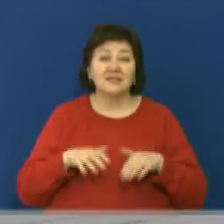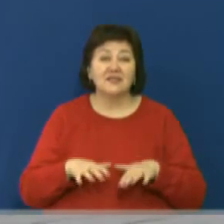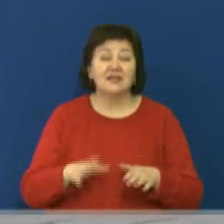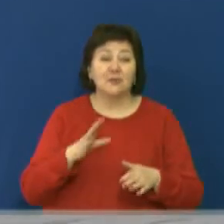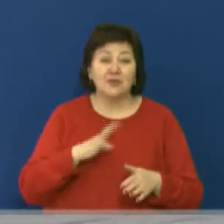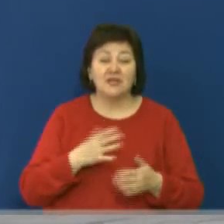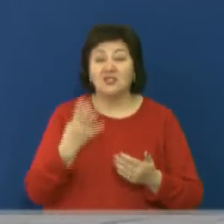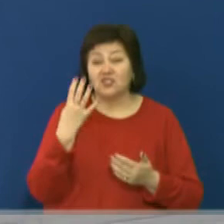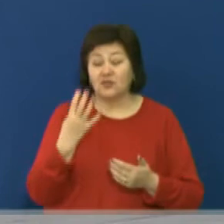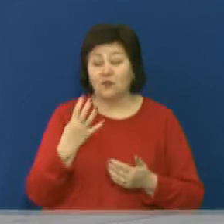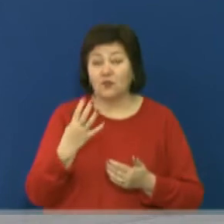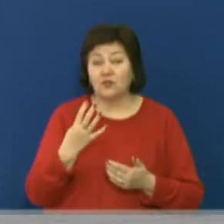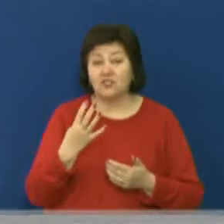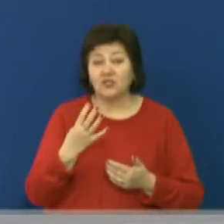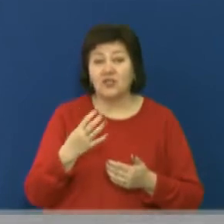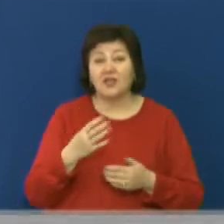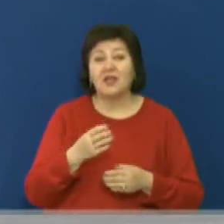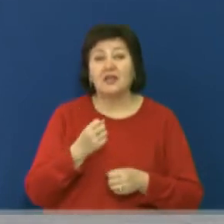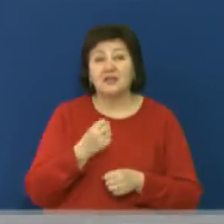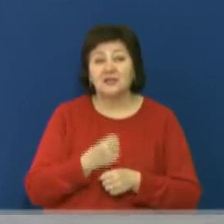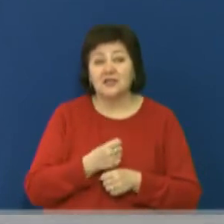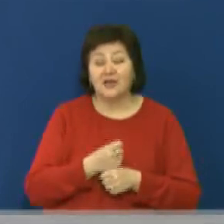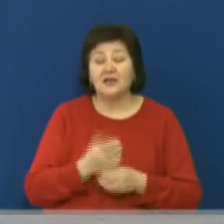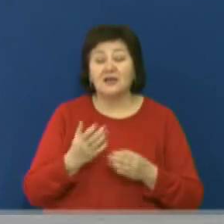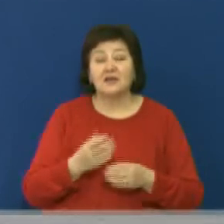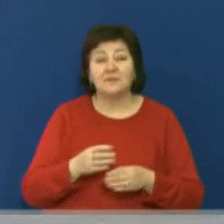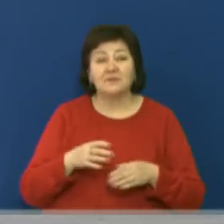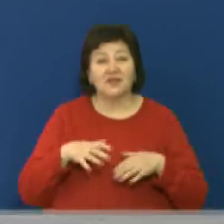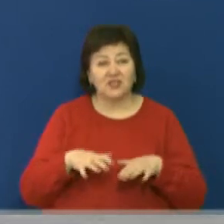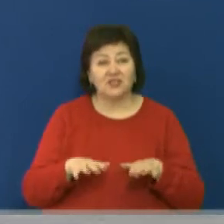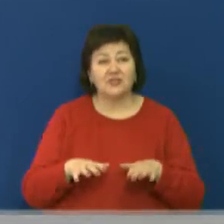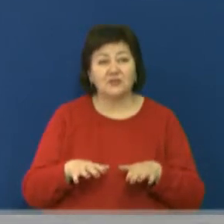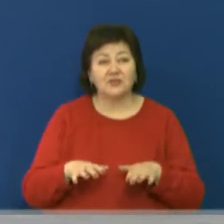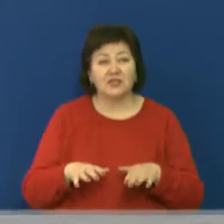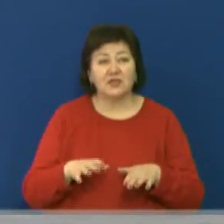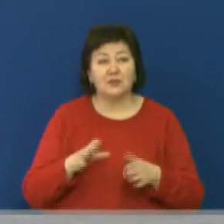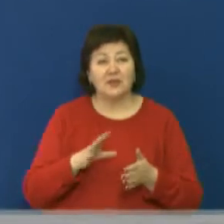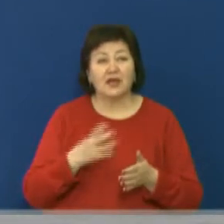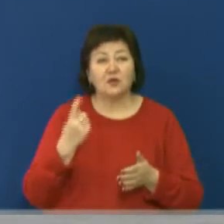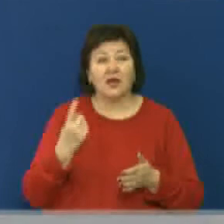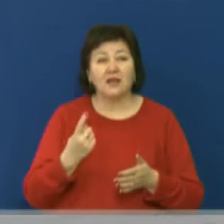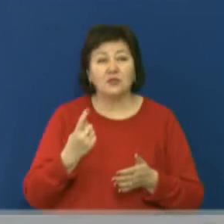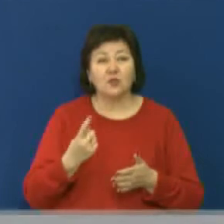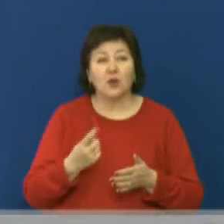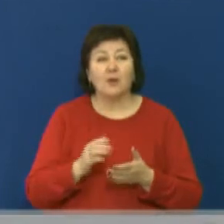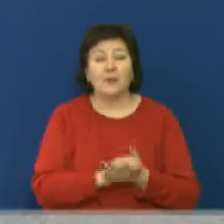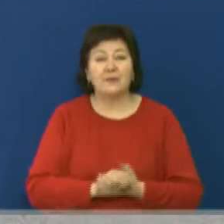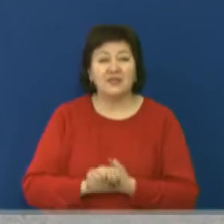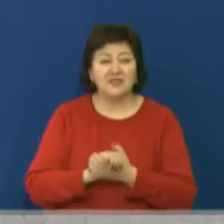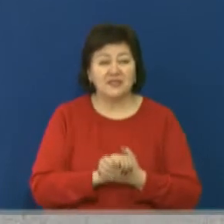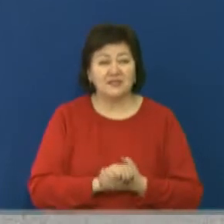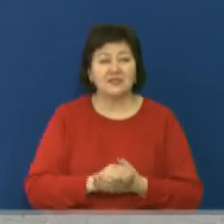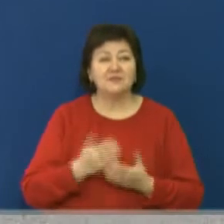шығарылды. Бір іс тараптардың татуласуына байланысты тоқтатылды. Отбасылық сот қанатқақты жобасы аясында 95 іс қаралса,